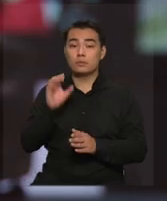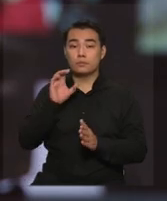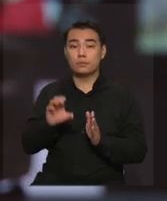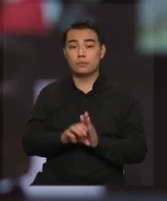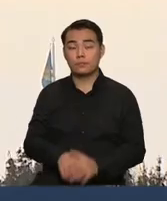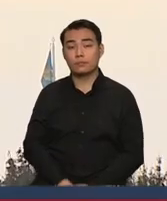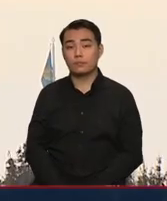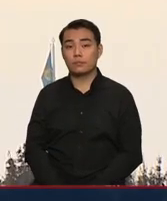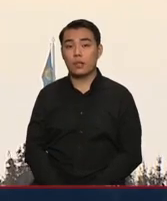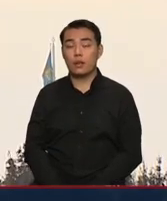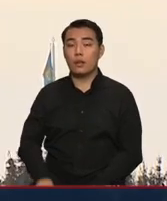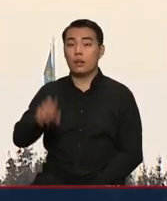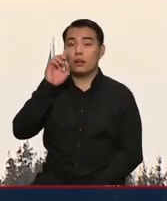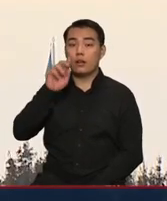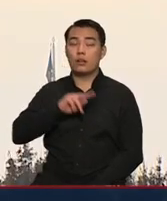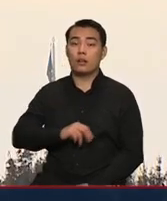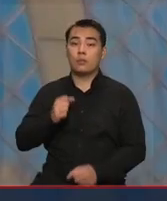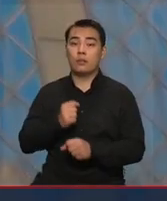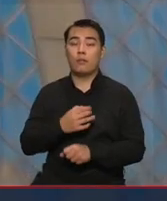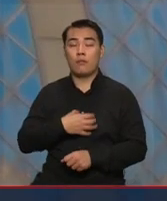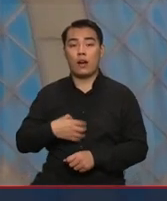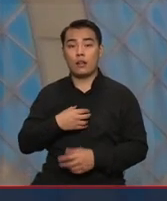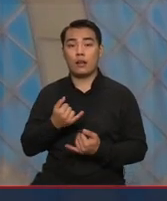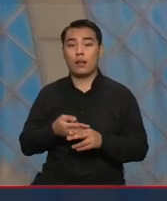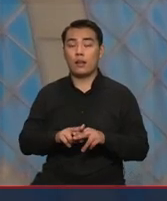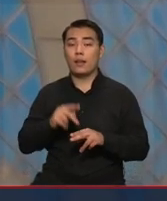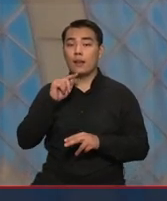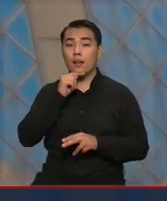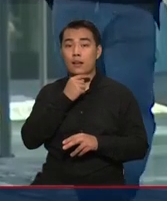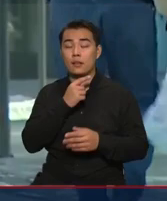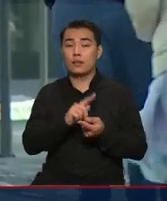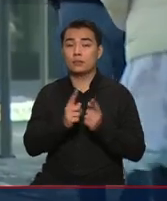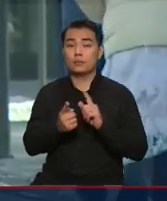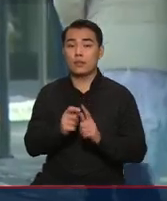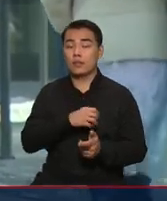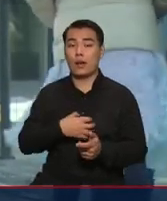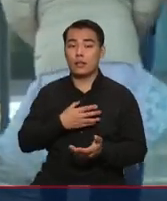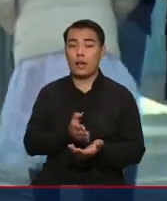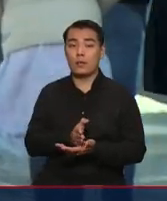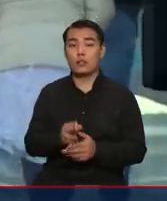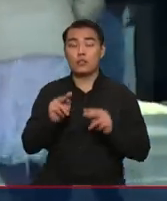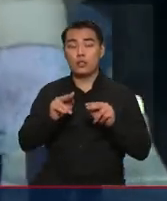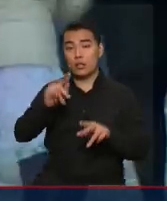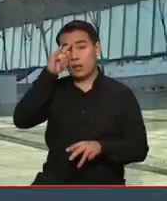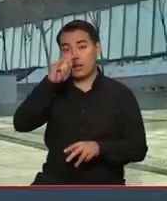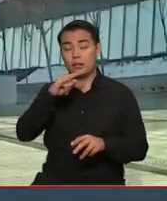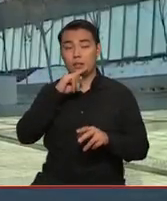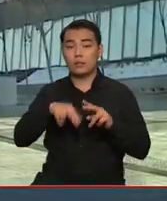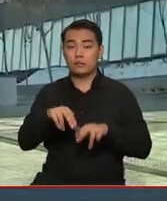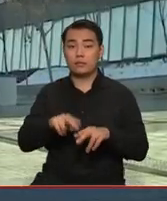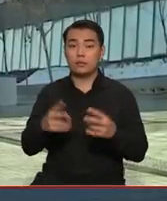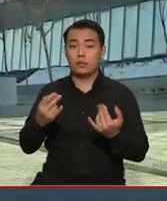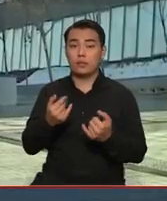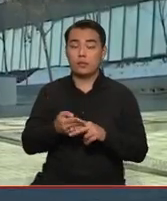тарқатады. Елде жүзеге асырылып жатқан маңызды саяси экономикалық реформалардың басты бағыты әділетті Қазақстан құру. Ол үшін